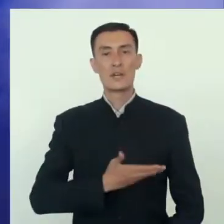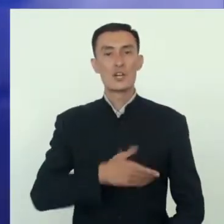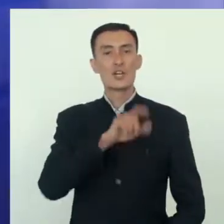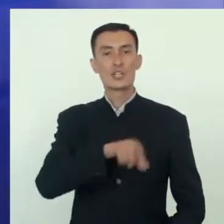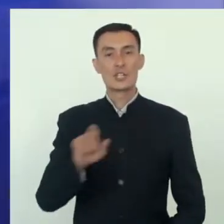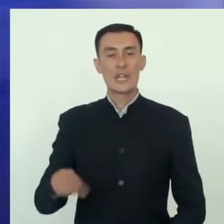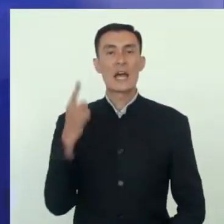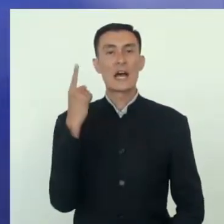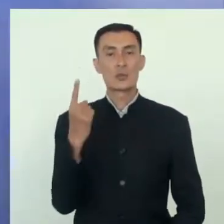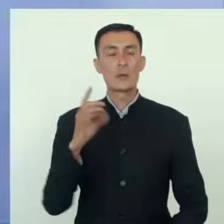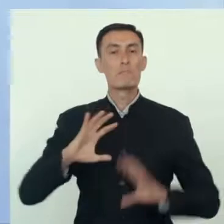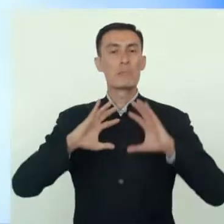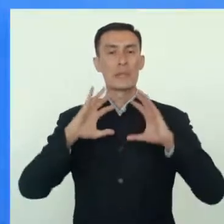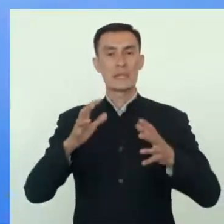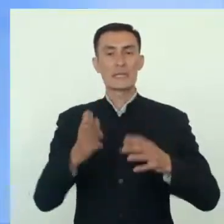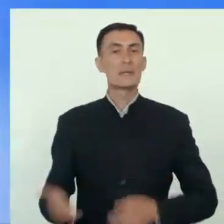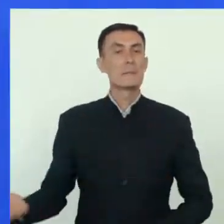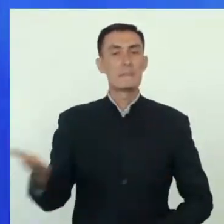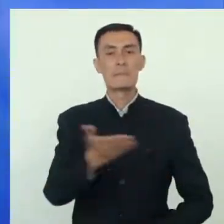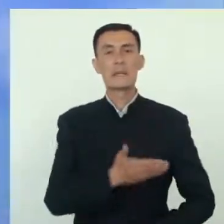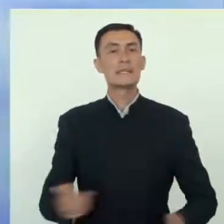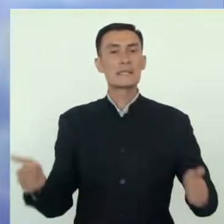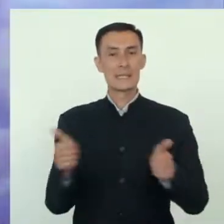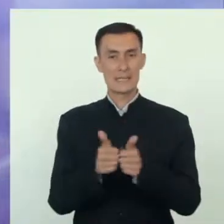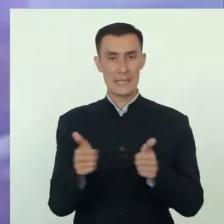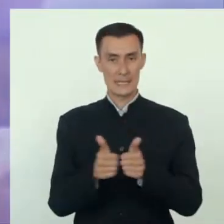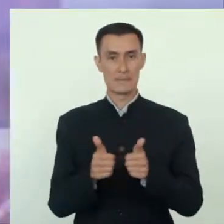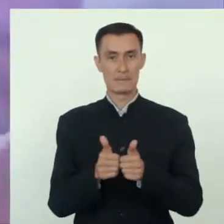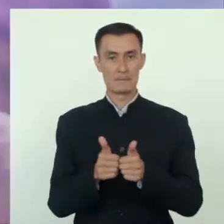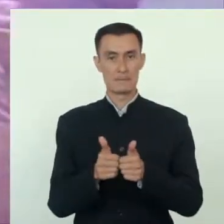жители одной планеты. Мы соседи.